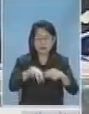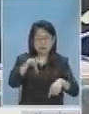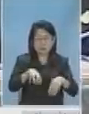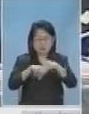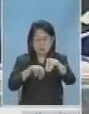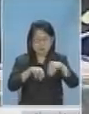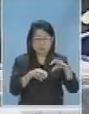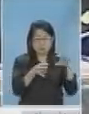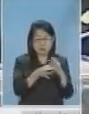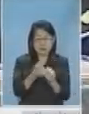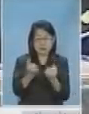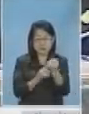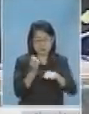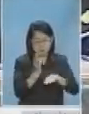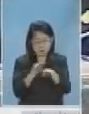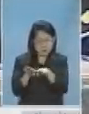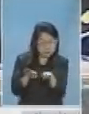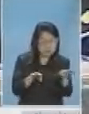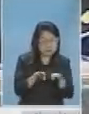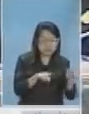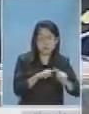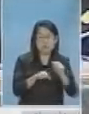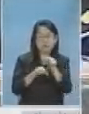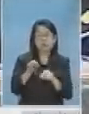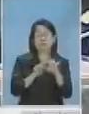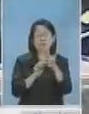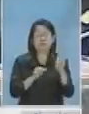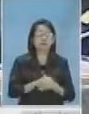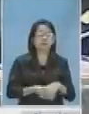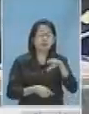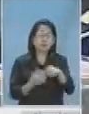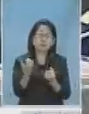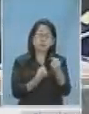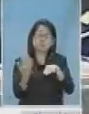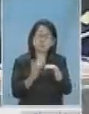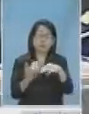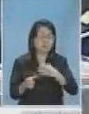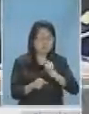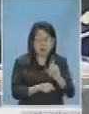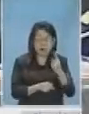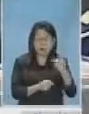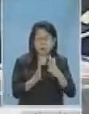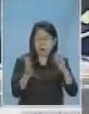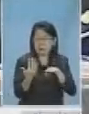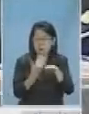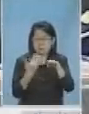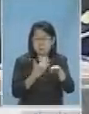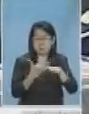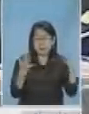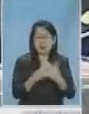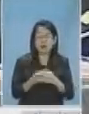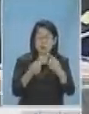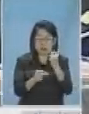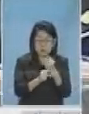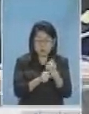วง 77% ครับกรมทางหลวงนี่ชอบสร้างทางอย่างเดียวครับแต่สร้างไปแล้วทางนั้นใช้ประโยชน์และเป็นประโย